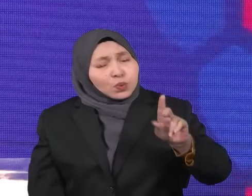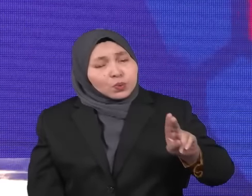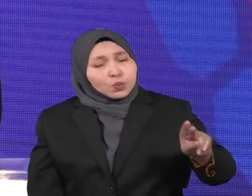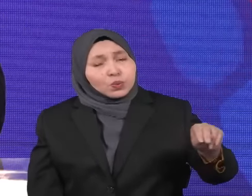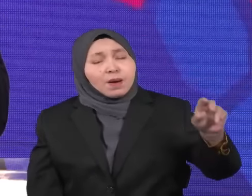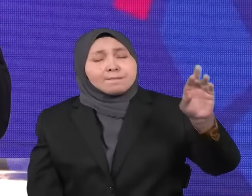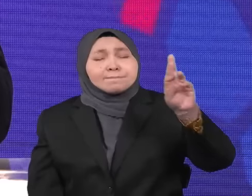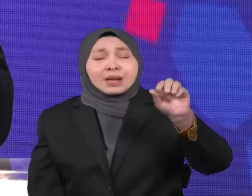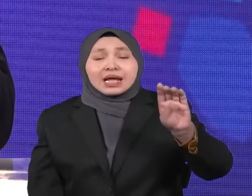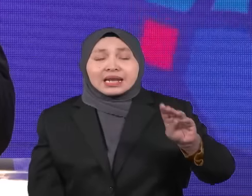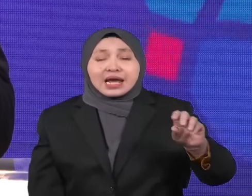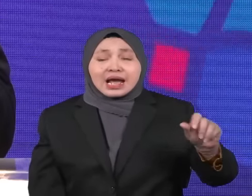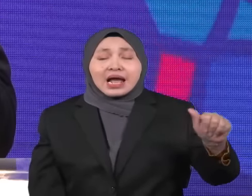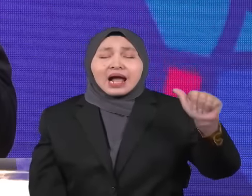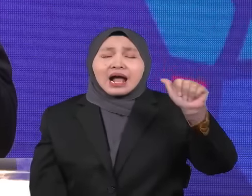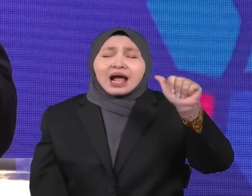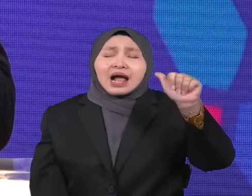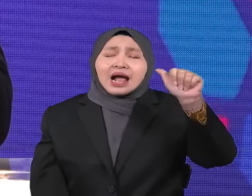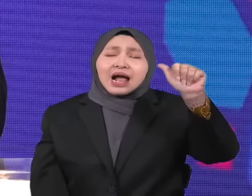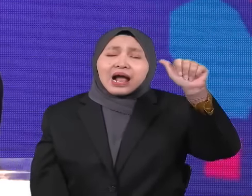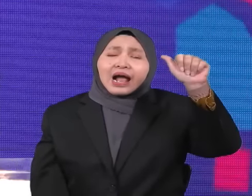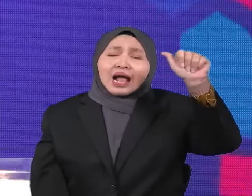yakulu rabbana